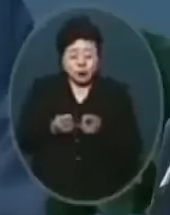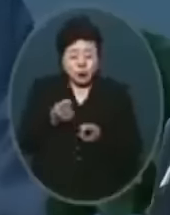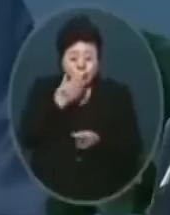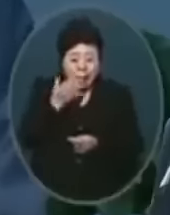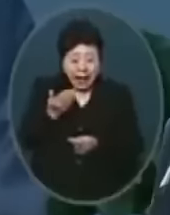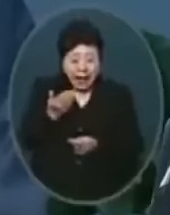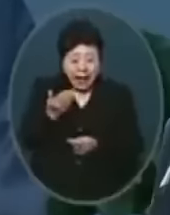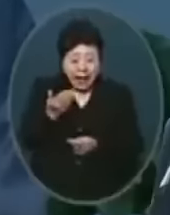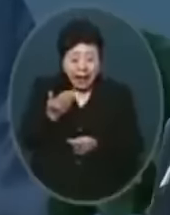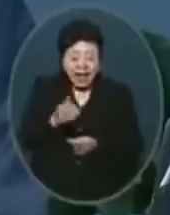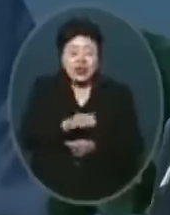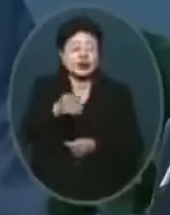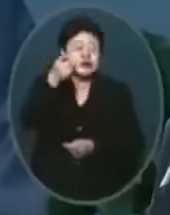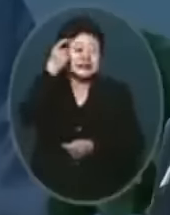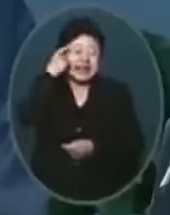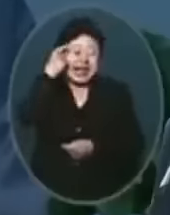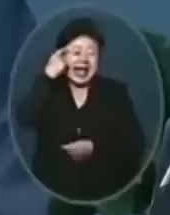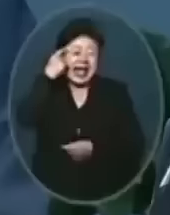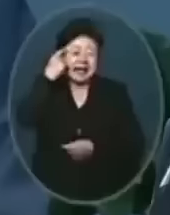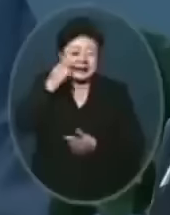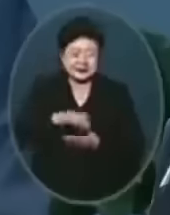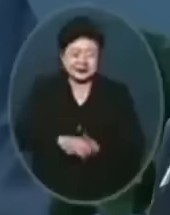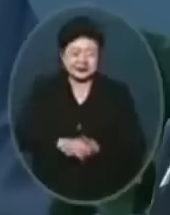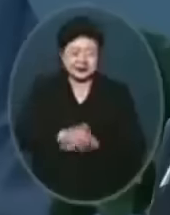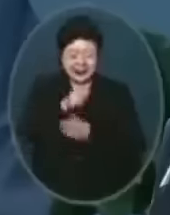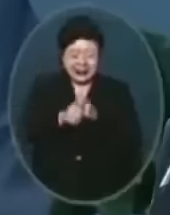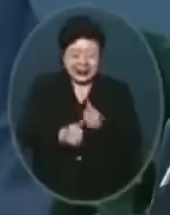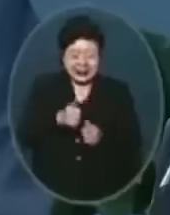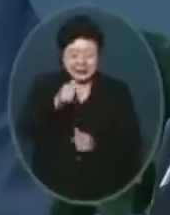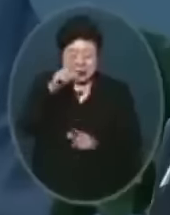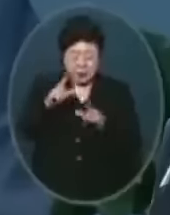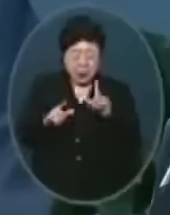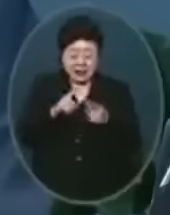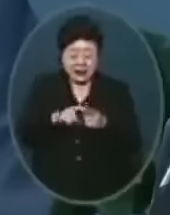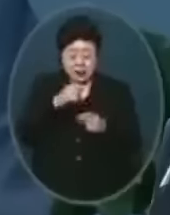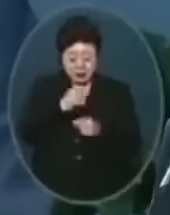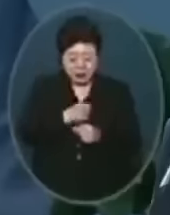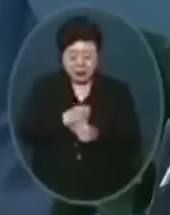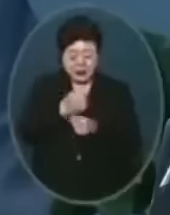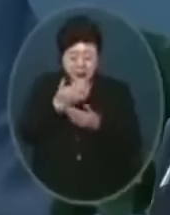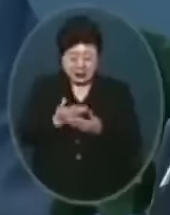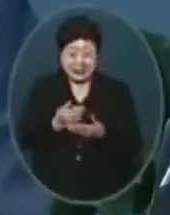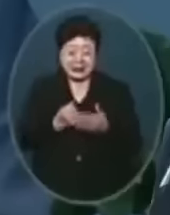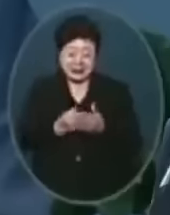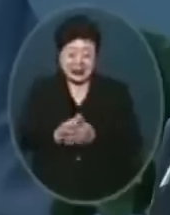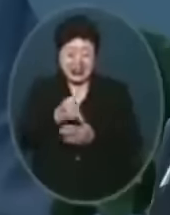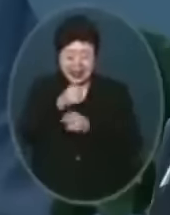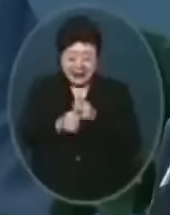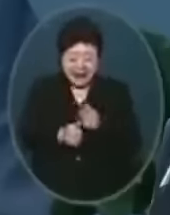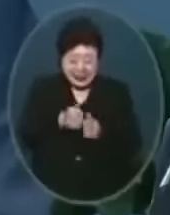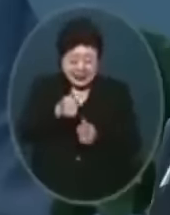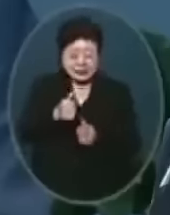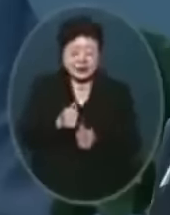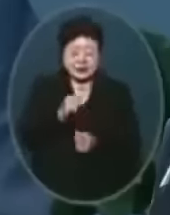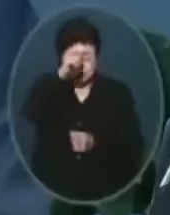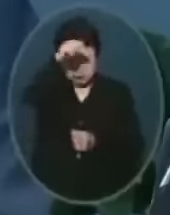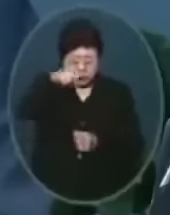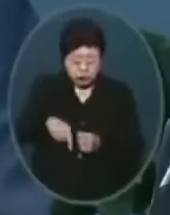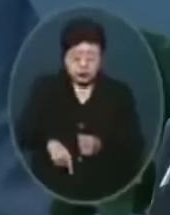여러분의 생각은 하나님의 형상과 모양대로 지음을 받아 하나님처럼